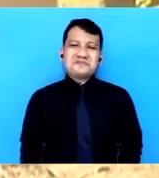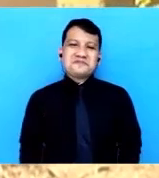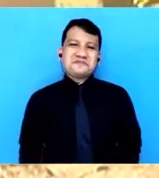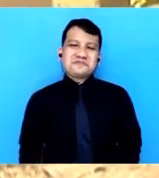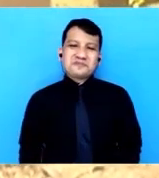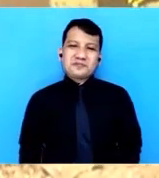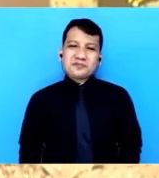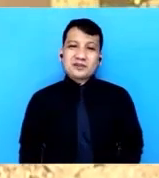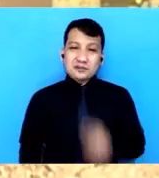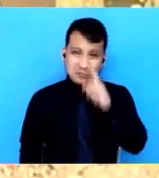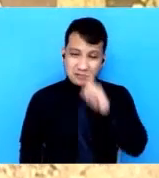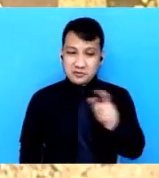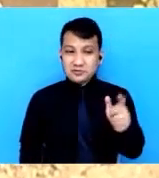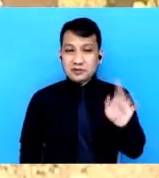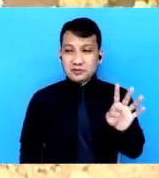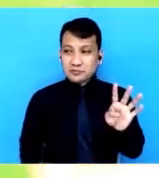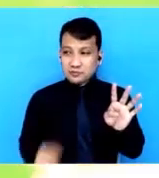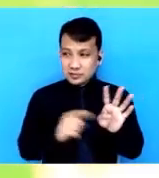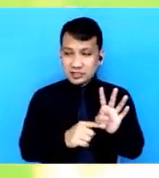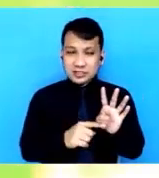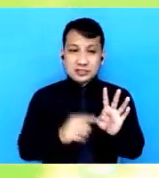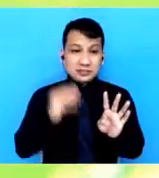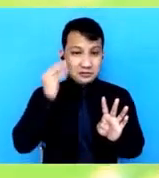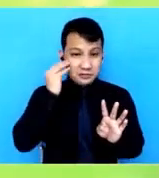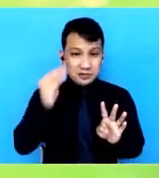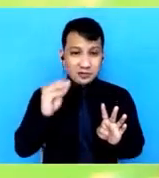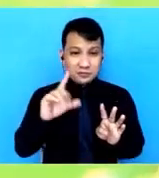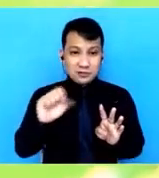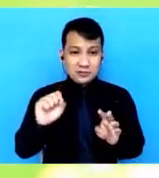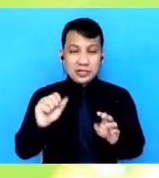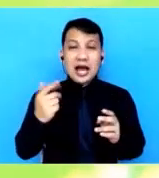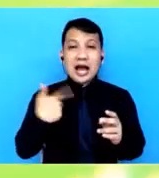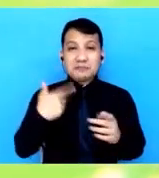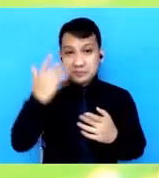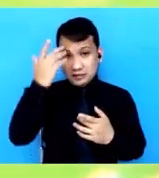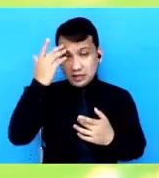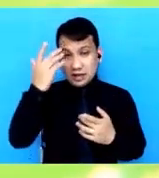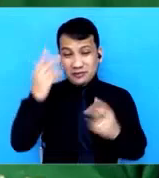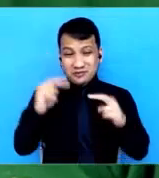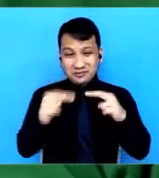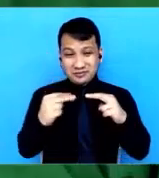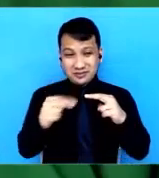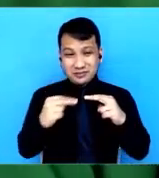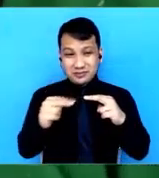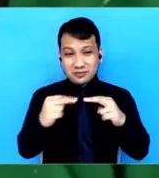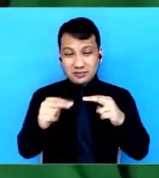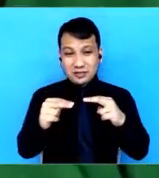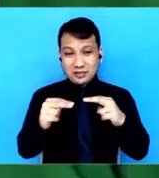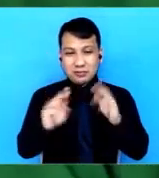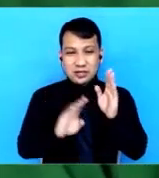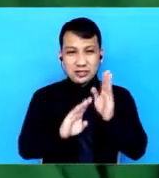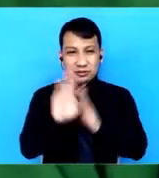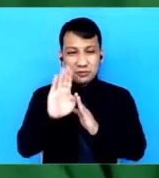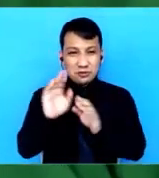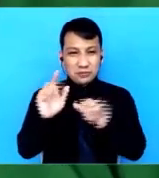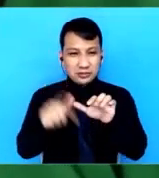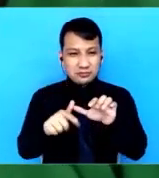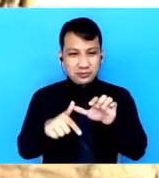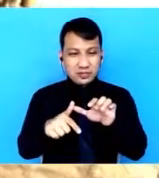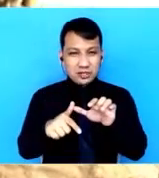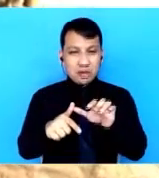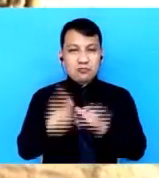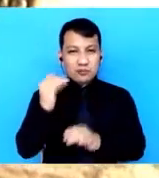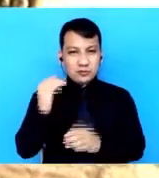24 years old na si Melvin at meron siyang autism spectrum disorder. Isa itong developmental disability kung saan naapektuhan